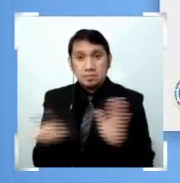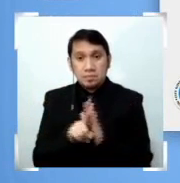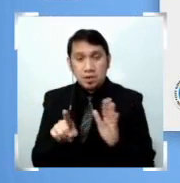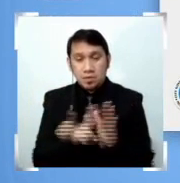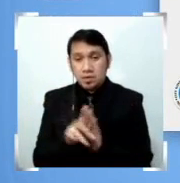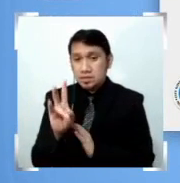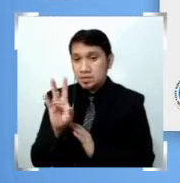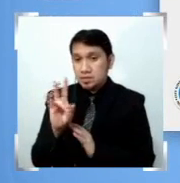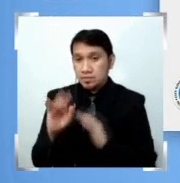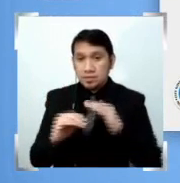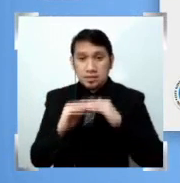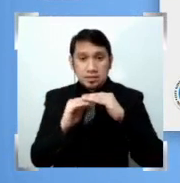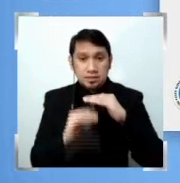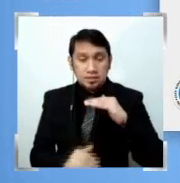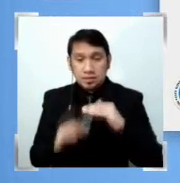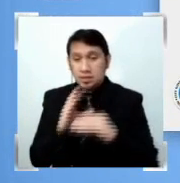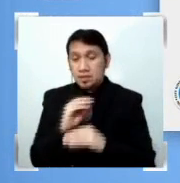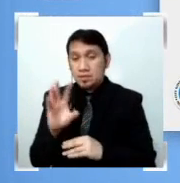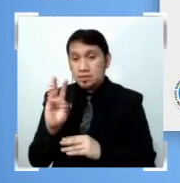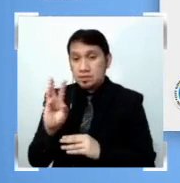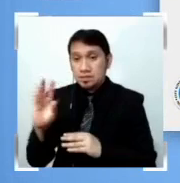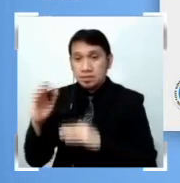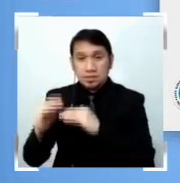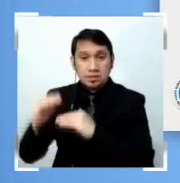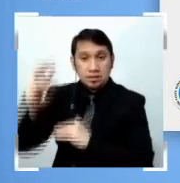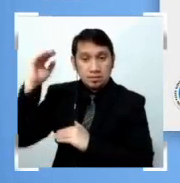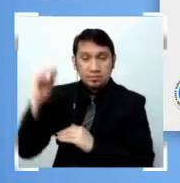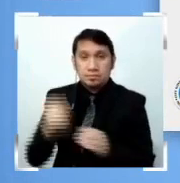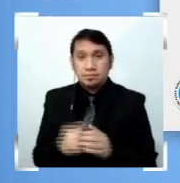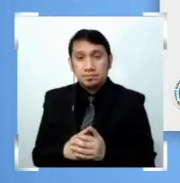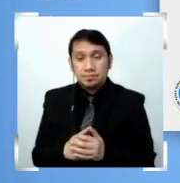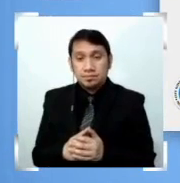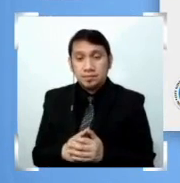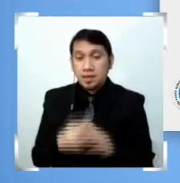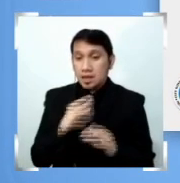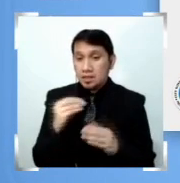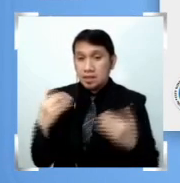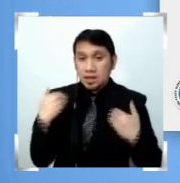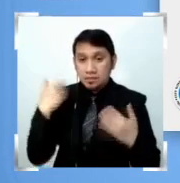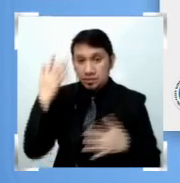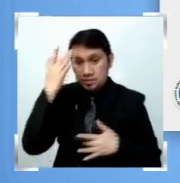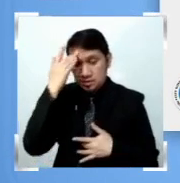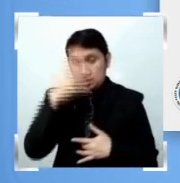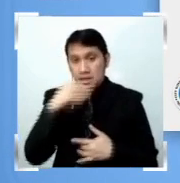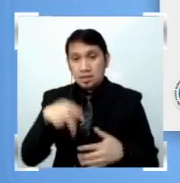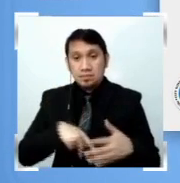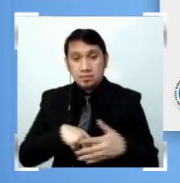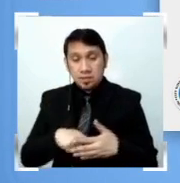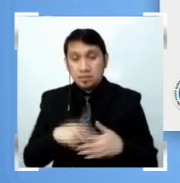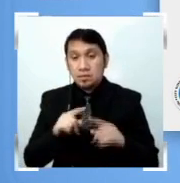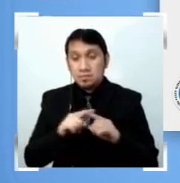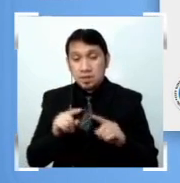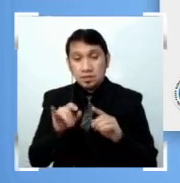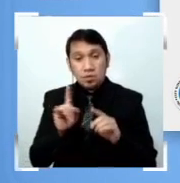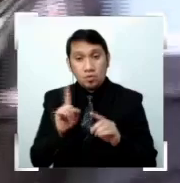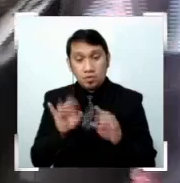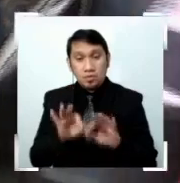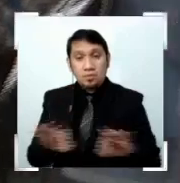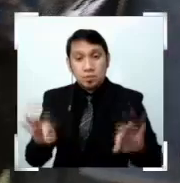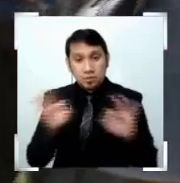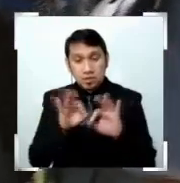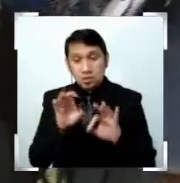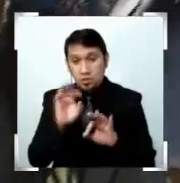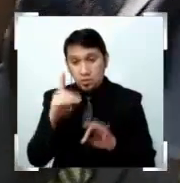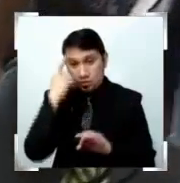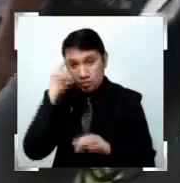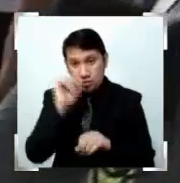pababa at 66 pataas, mga may comorbidity at mga buntis, maliban kung essential o para sa trabaho. Para